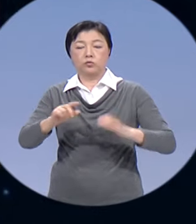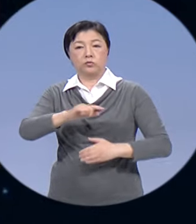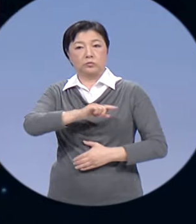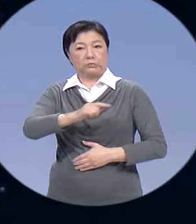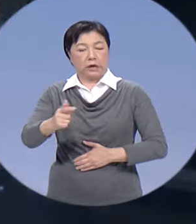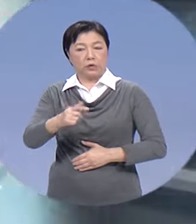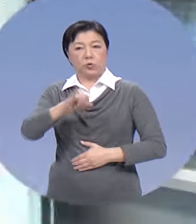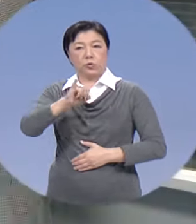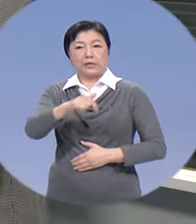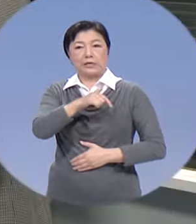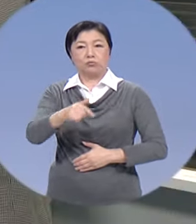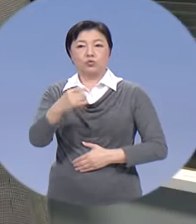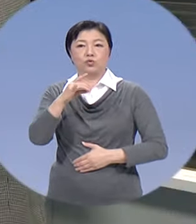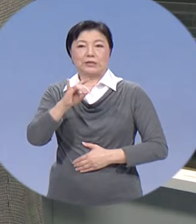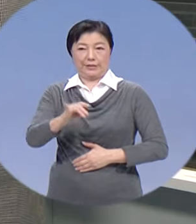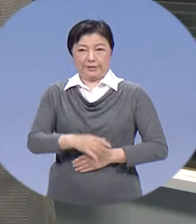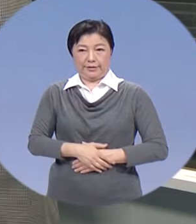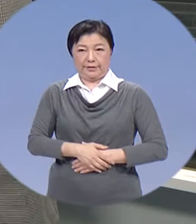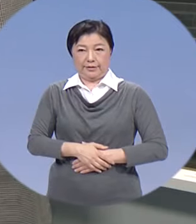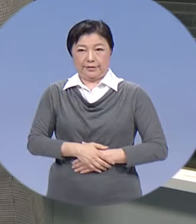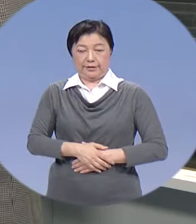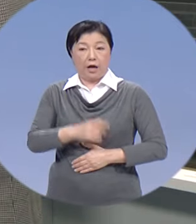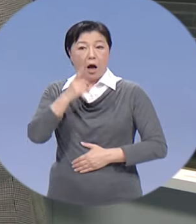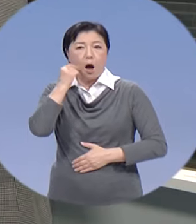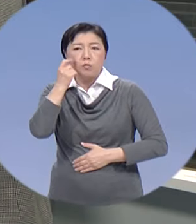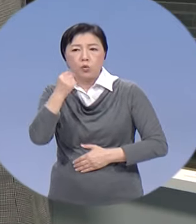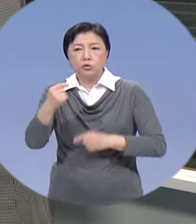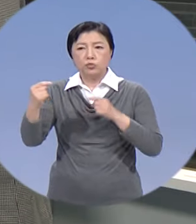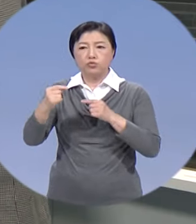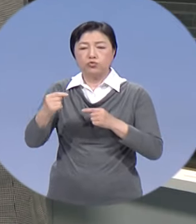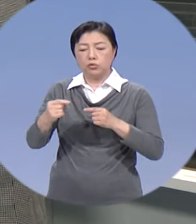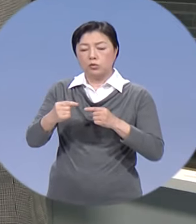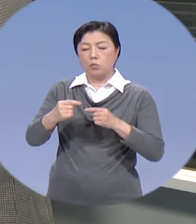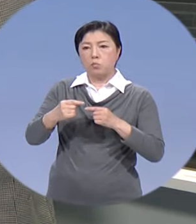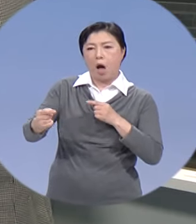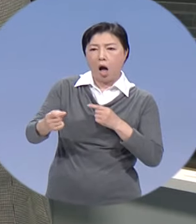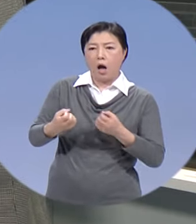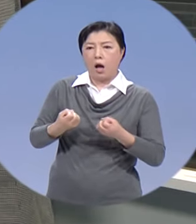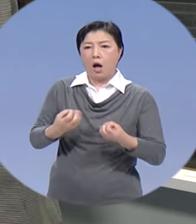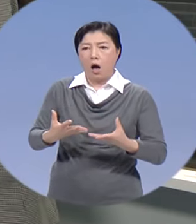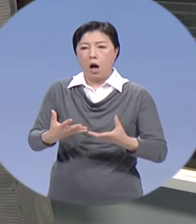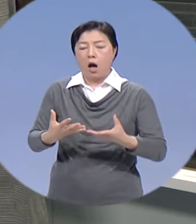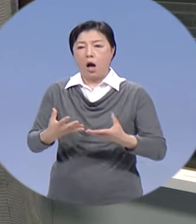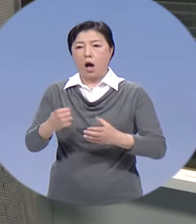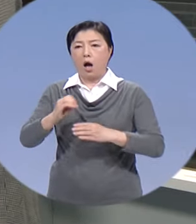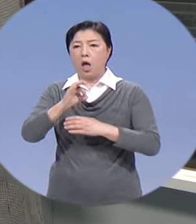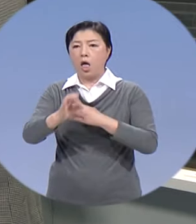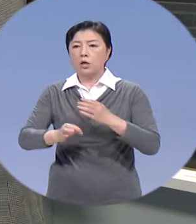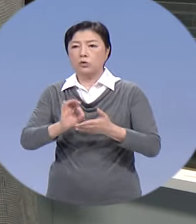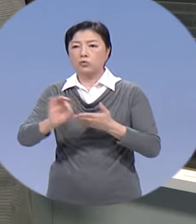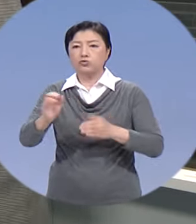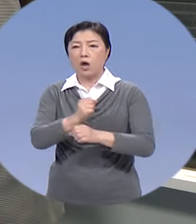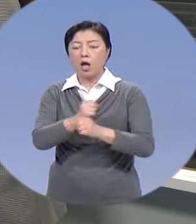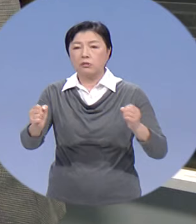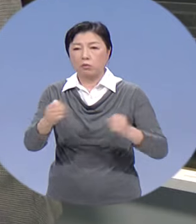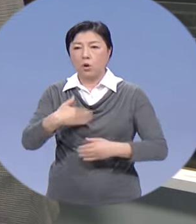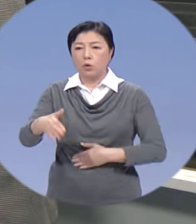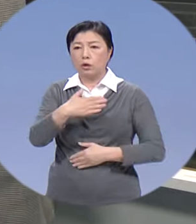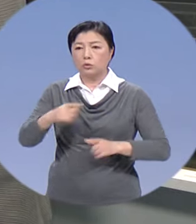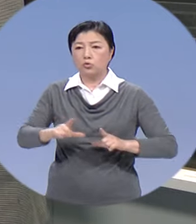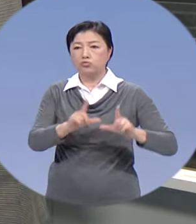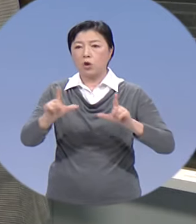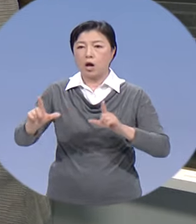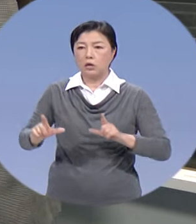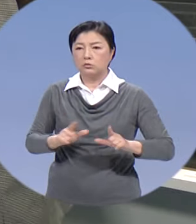です。 もし通信ができなくなって衛星が使えなくなってしまったら、私たちの暮らし